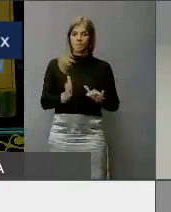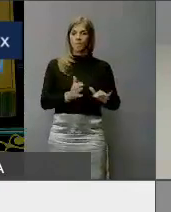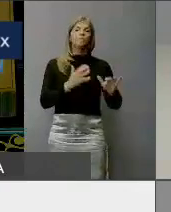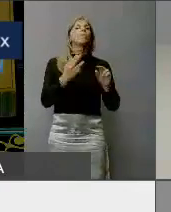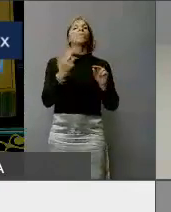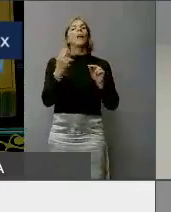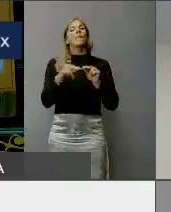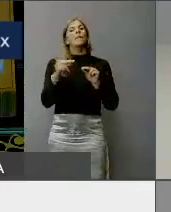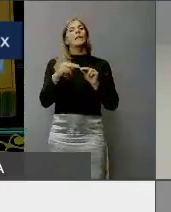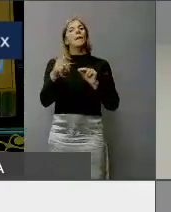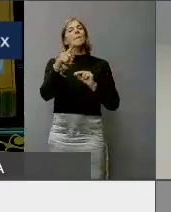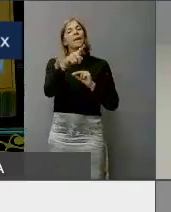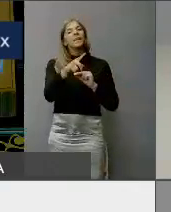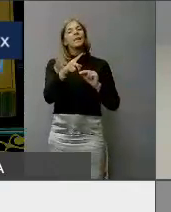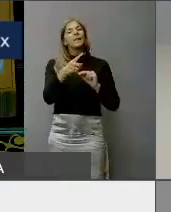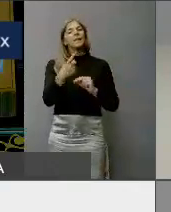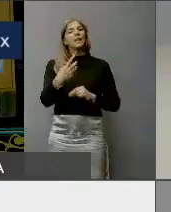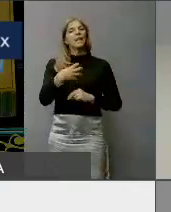assessore